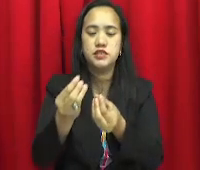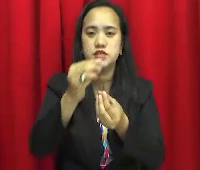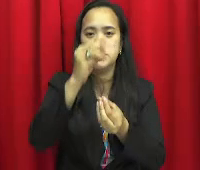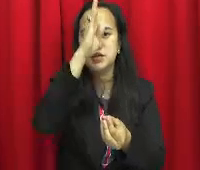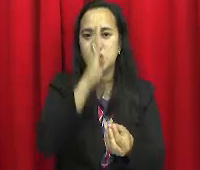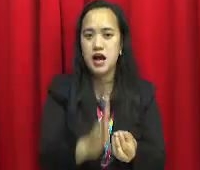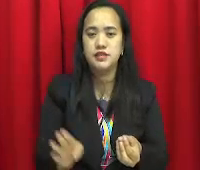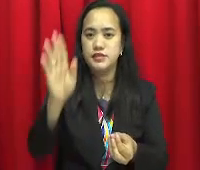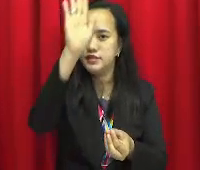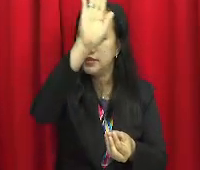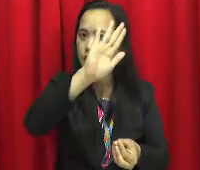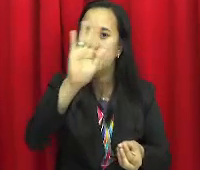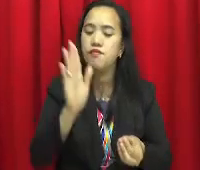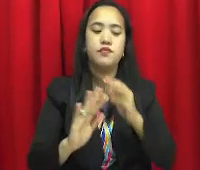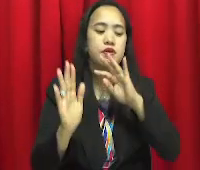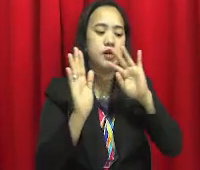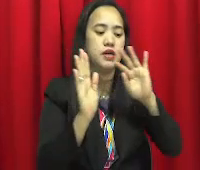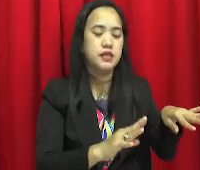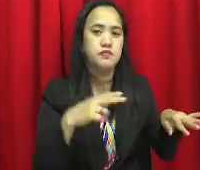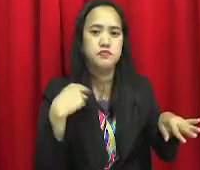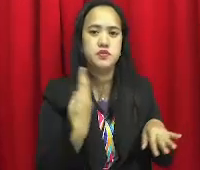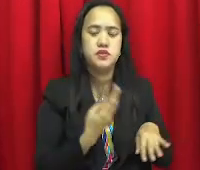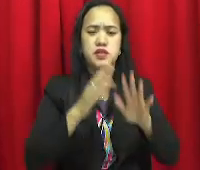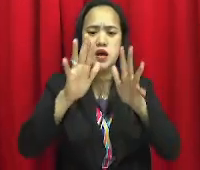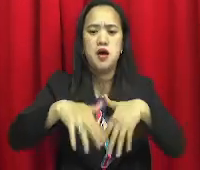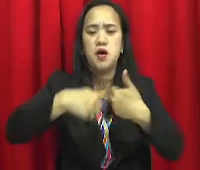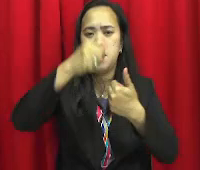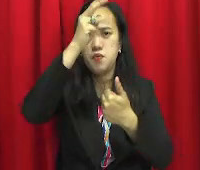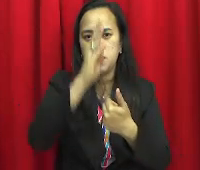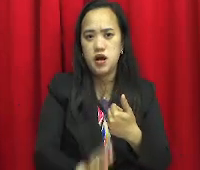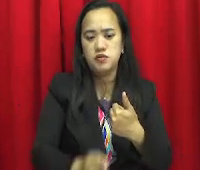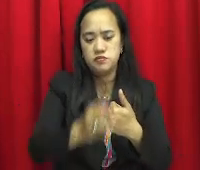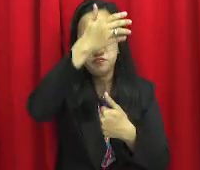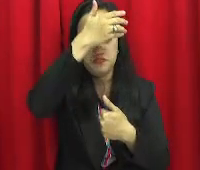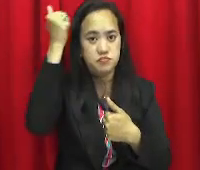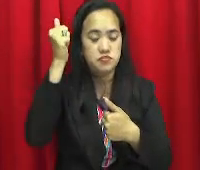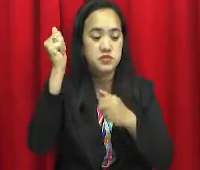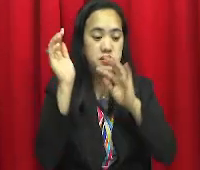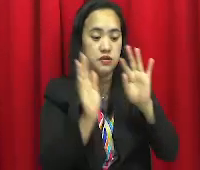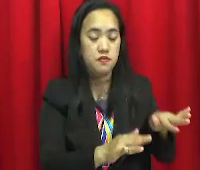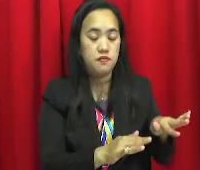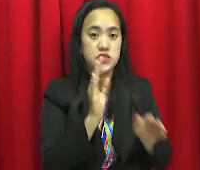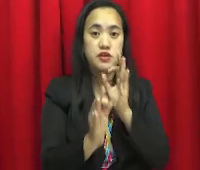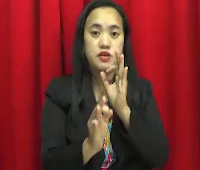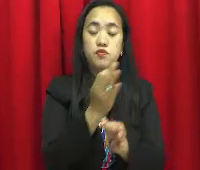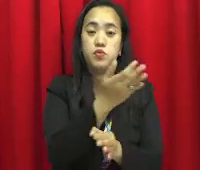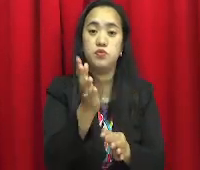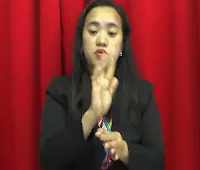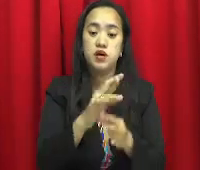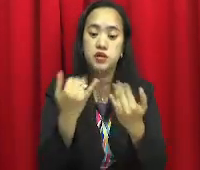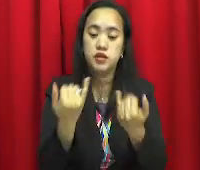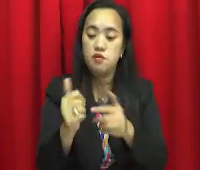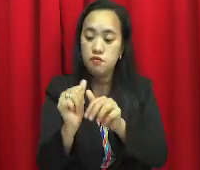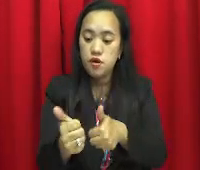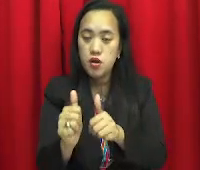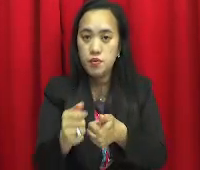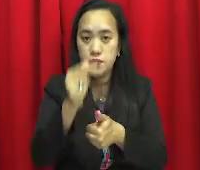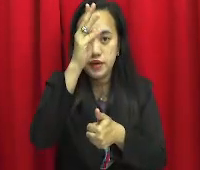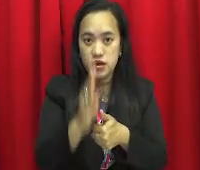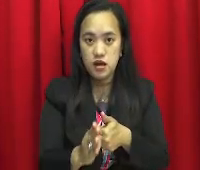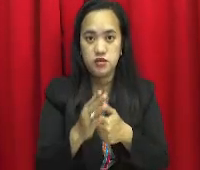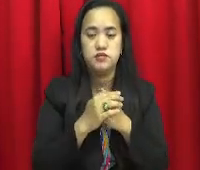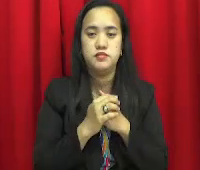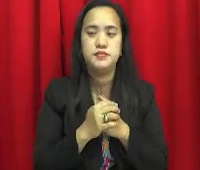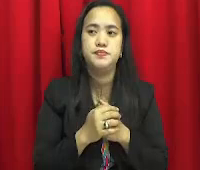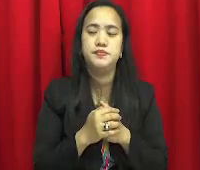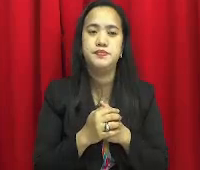nor forsake us. How can God forsake us and leave us if you are following God? Amen. Yeah. Amen. You see? Di ba? Eh, yes,